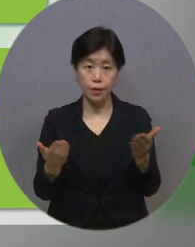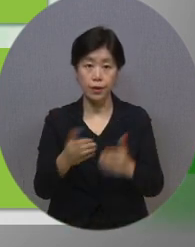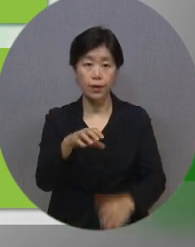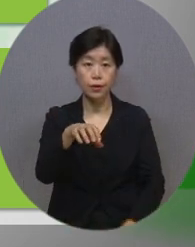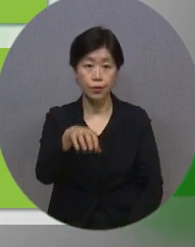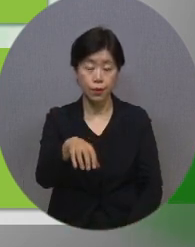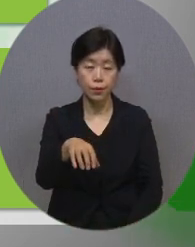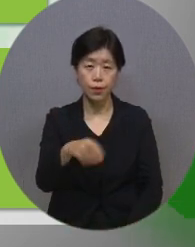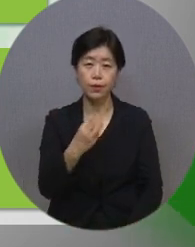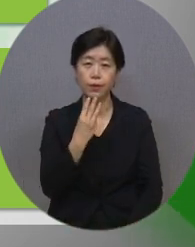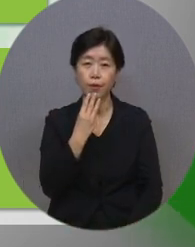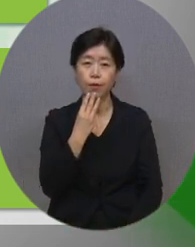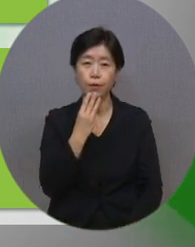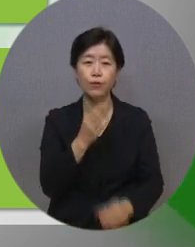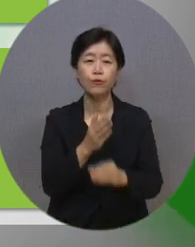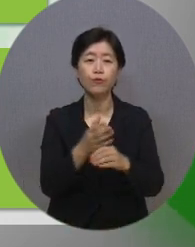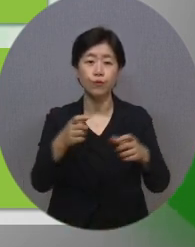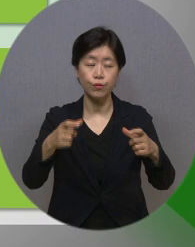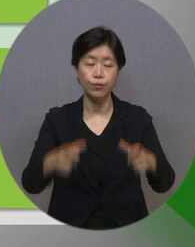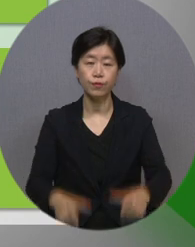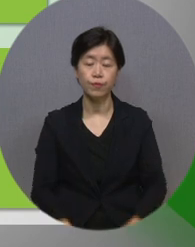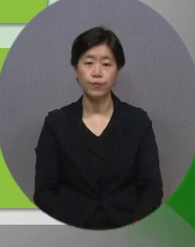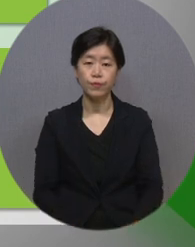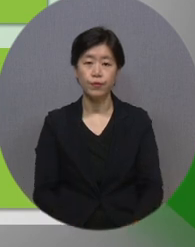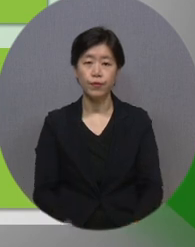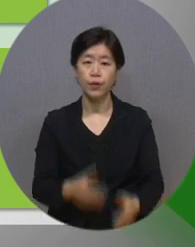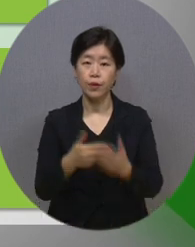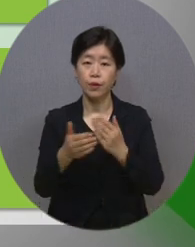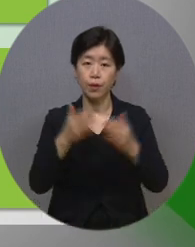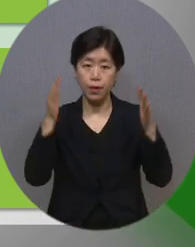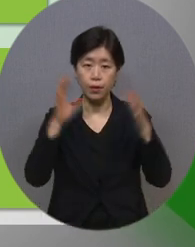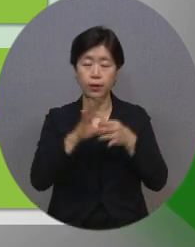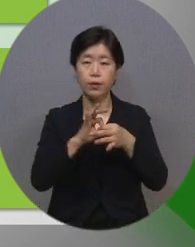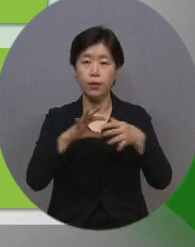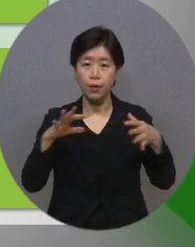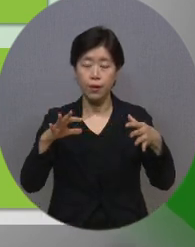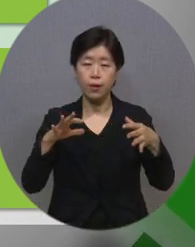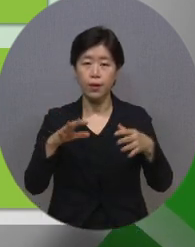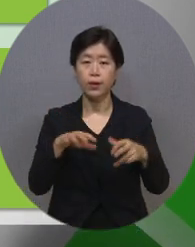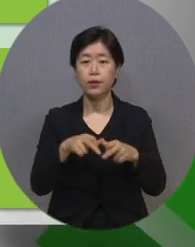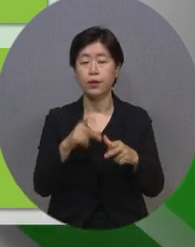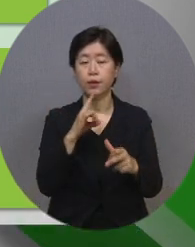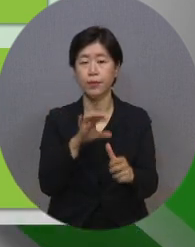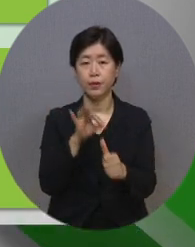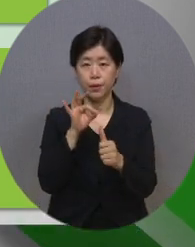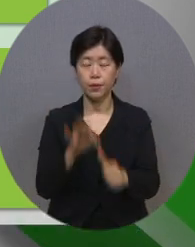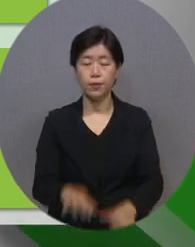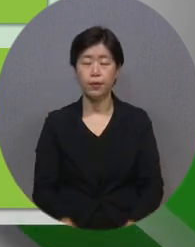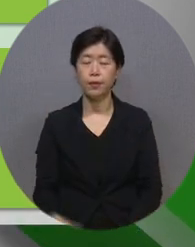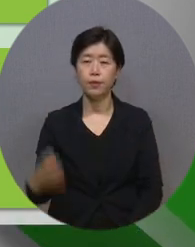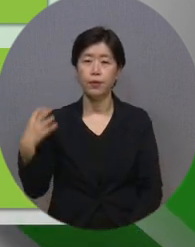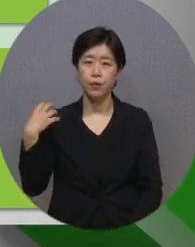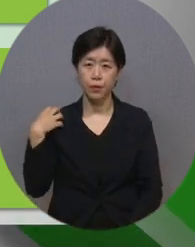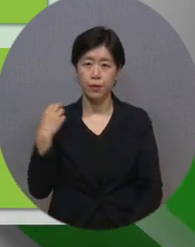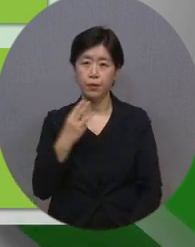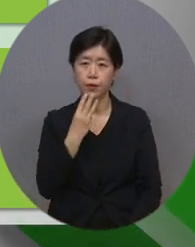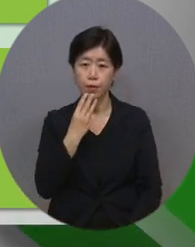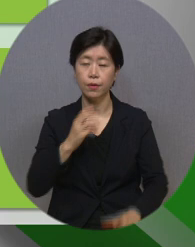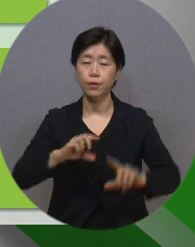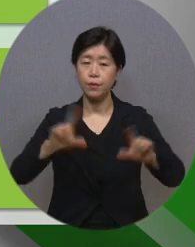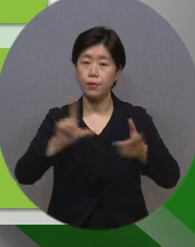서울시 중구입니다. 경력과 학력은 무관하며 장애인만 채용합니다. 담당지사는